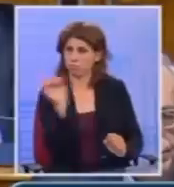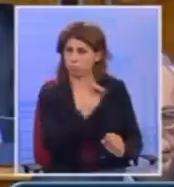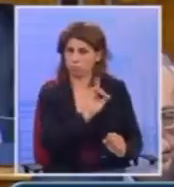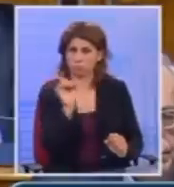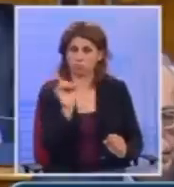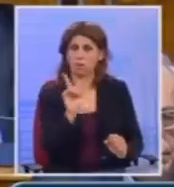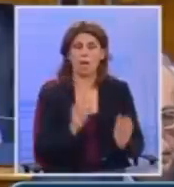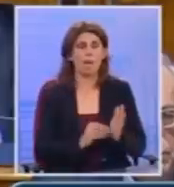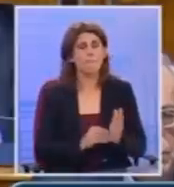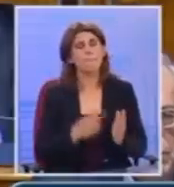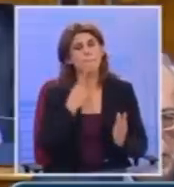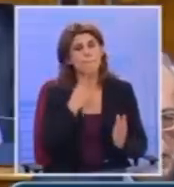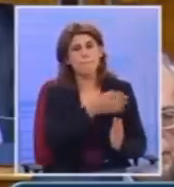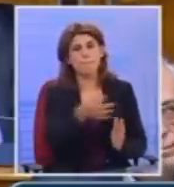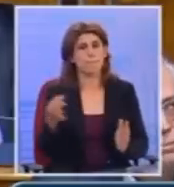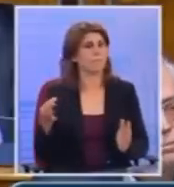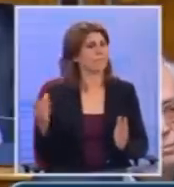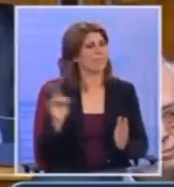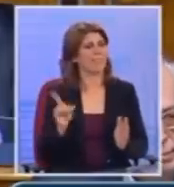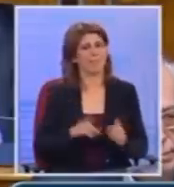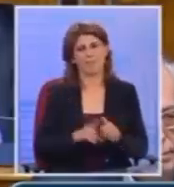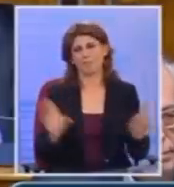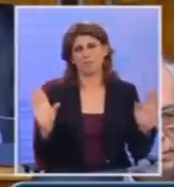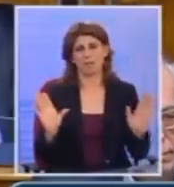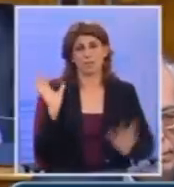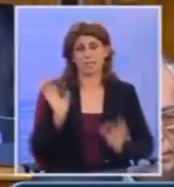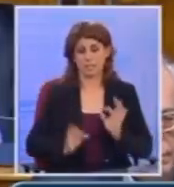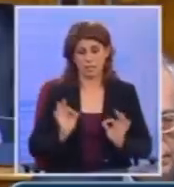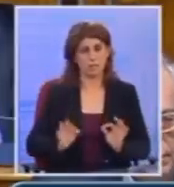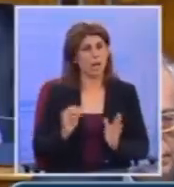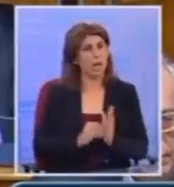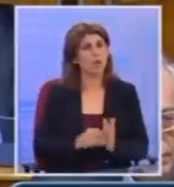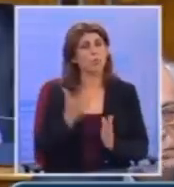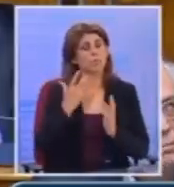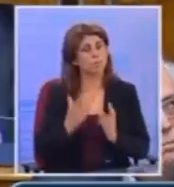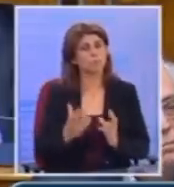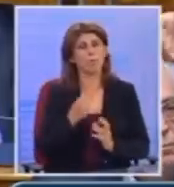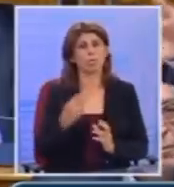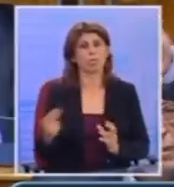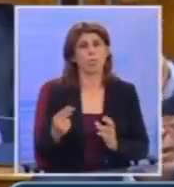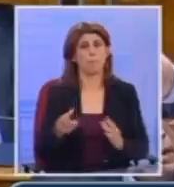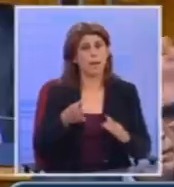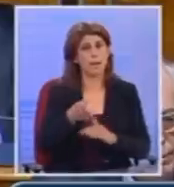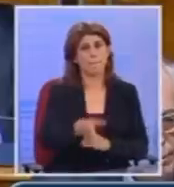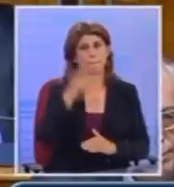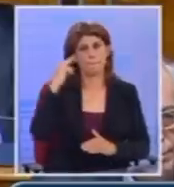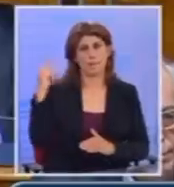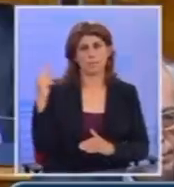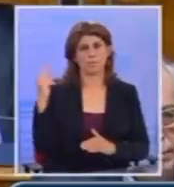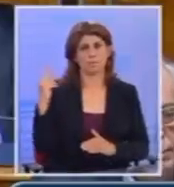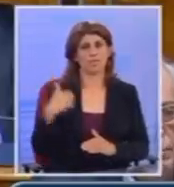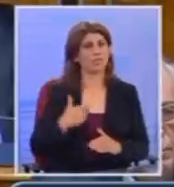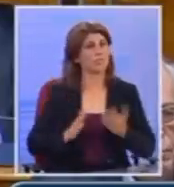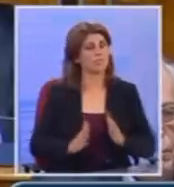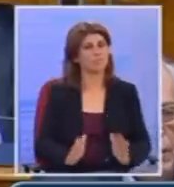αφορά, επαναλαμβάνω, τη συζήτηση που θα γίνει ακόμα και για το μείζον θέμα της εισαγωγής στην τριτοβάθμια εκπαίδευση. Πάμε να κάνουμε